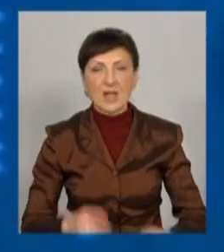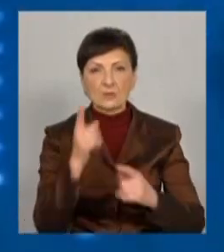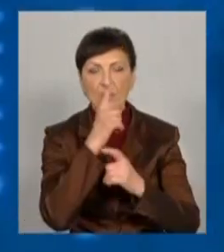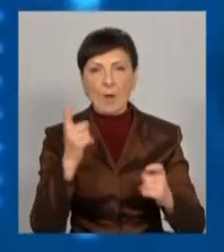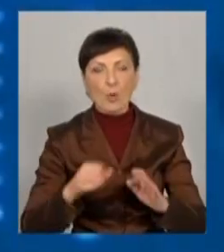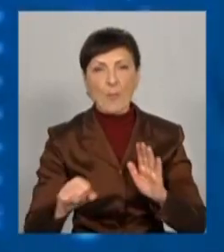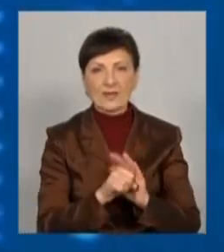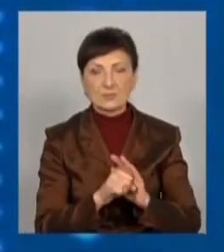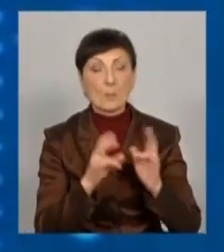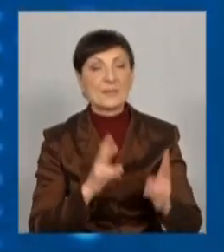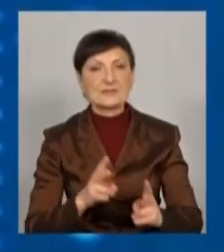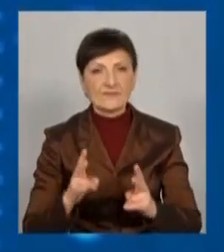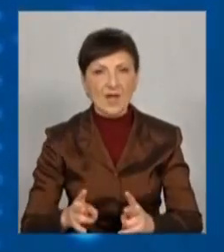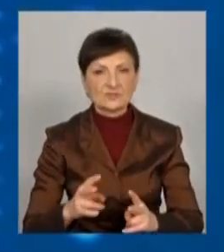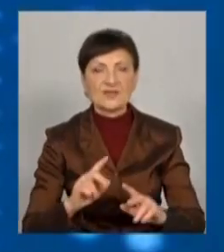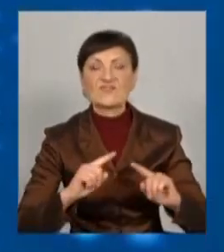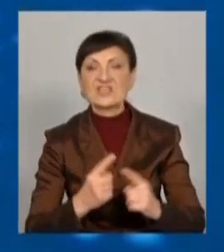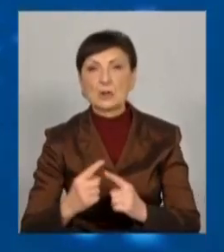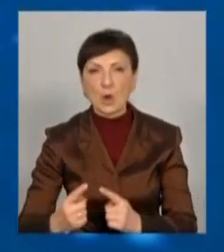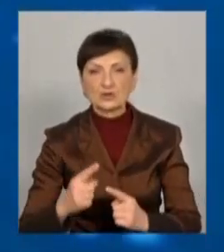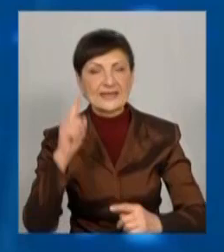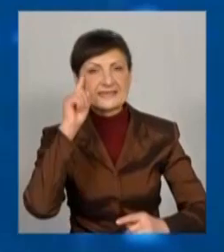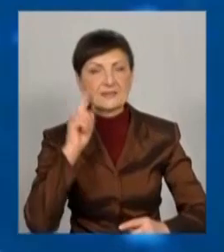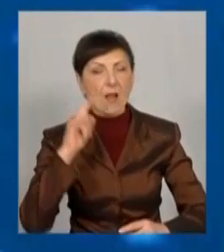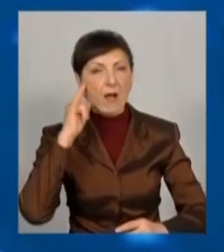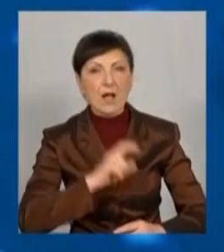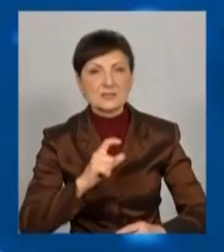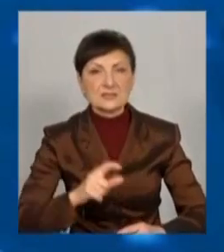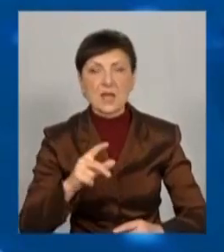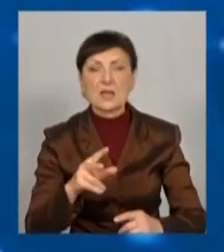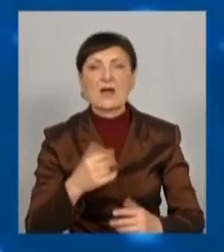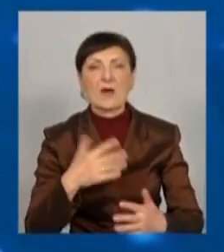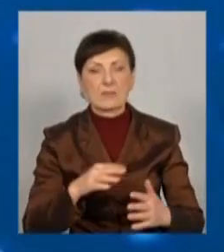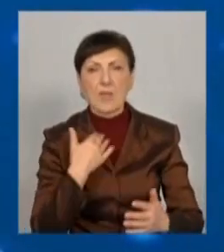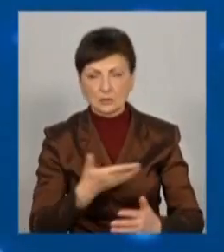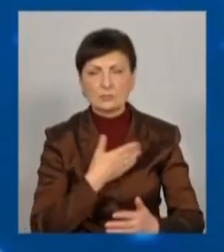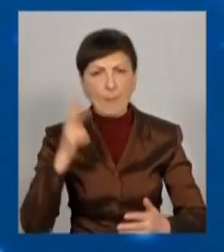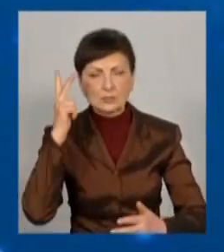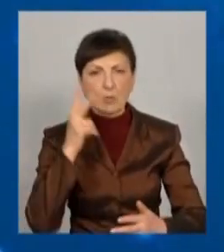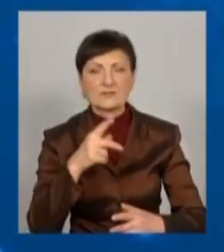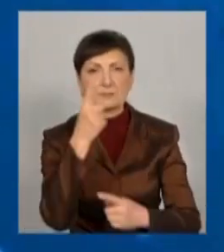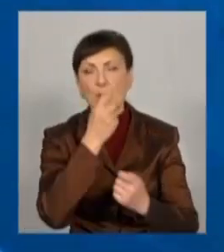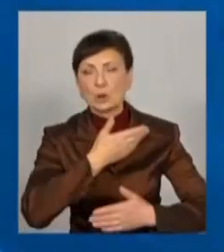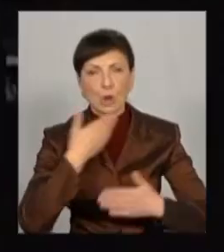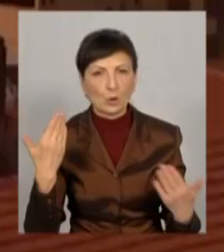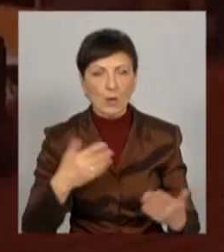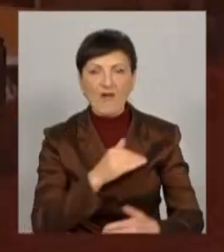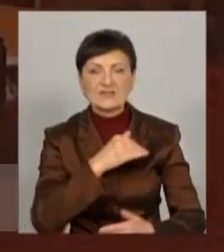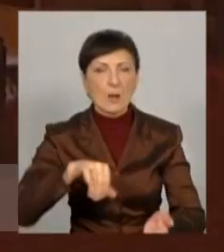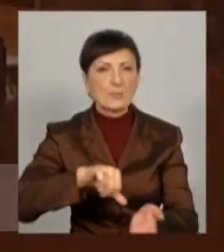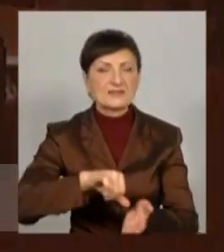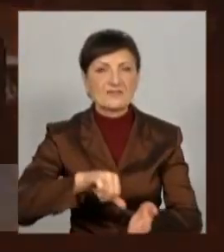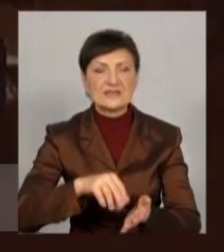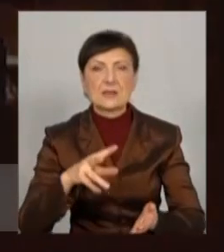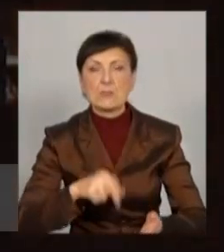Информации о погибших, пострадавших и взятых в заложники в Израиле казахстанцах в МИД не поступало. Об этом заявил официальный представитель